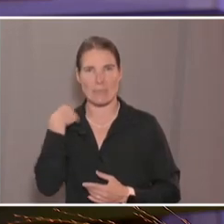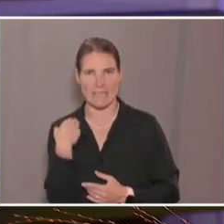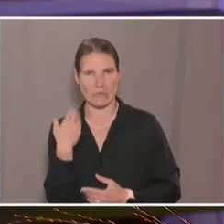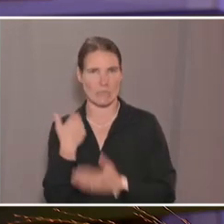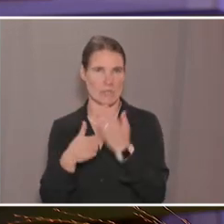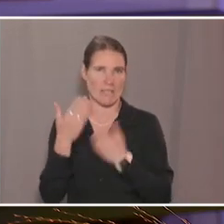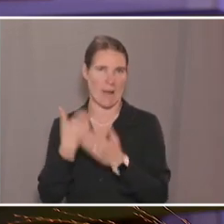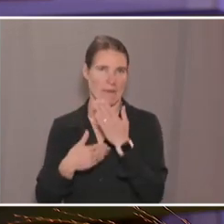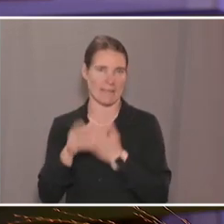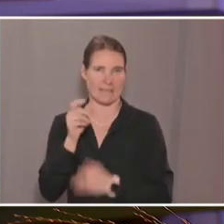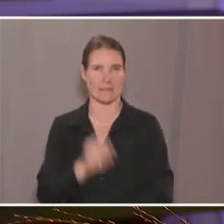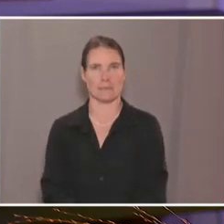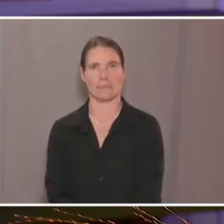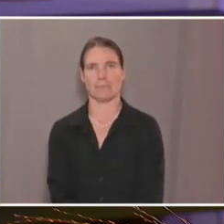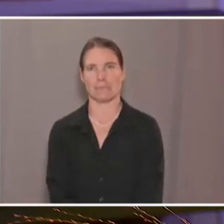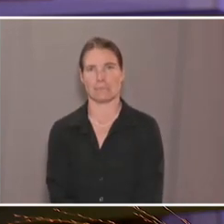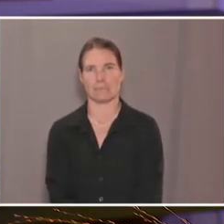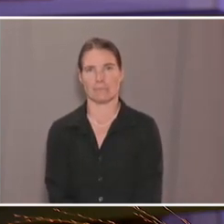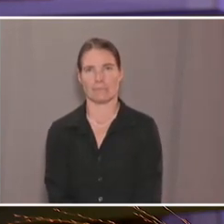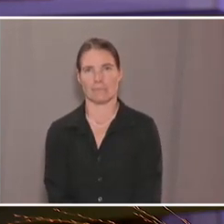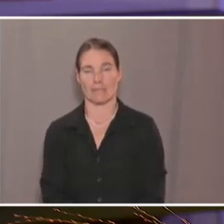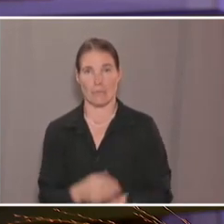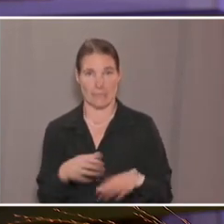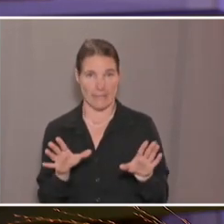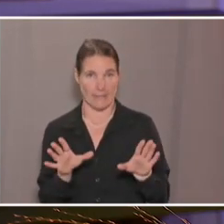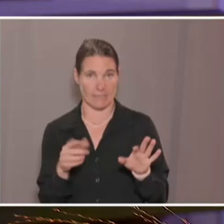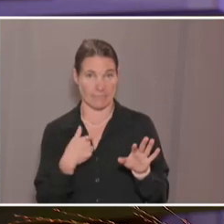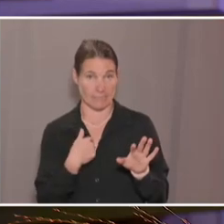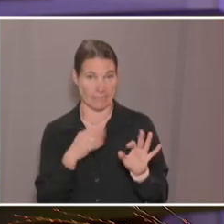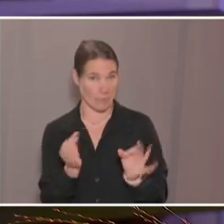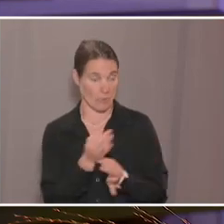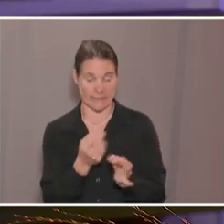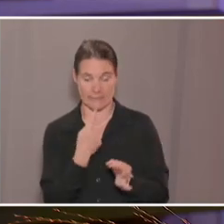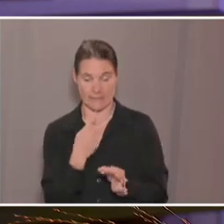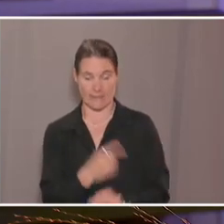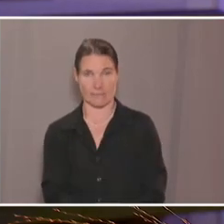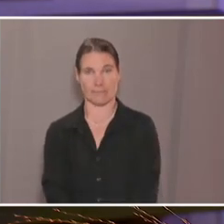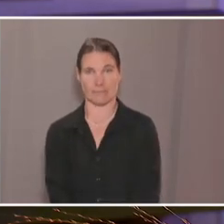damaligen Personalkörpers. Mehr müssen wir zu diesem Thema nicht sagen.